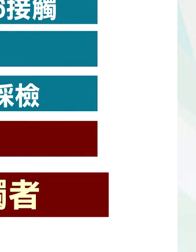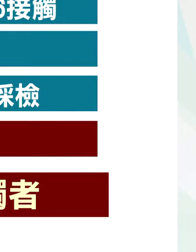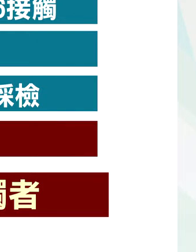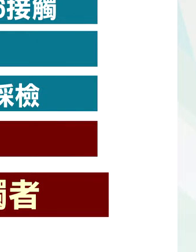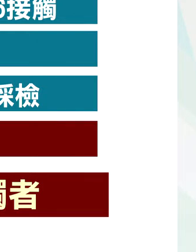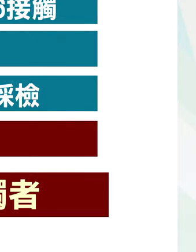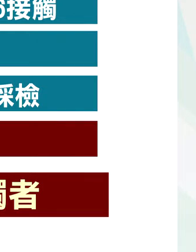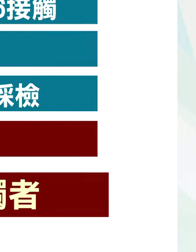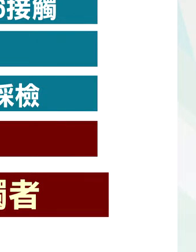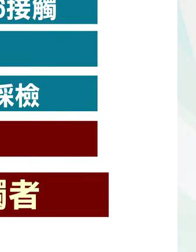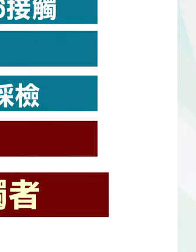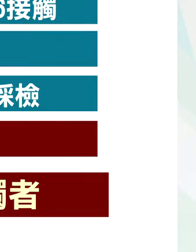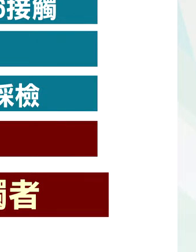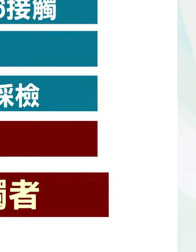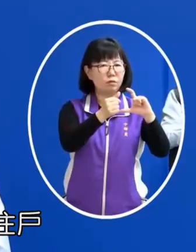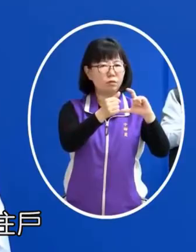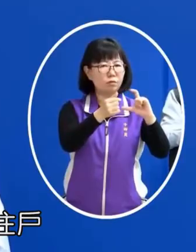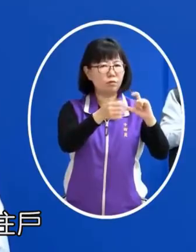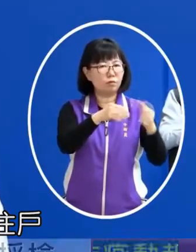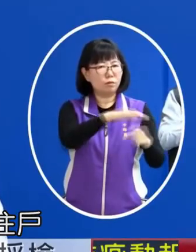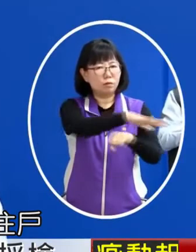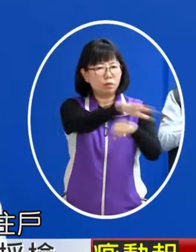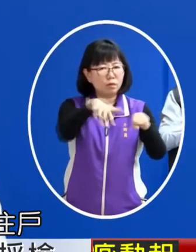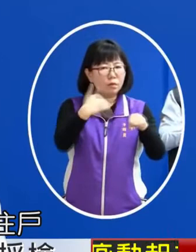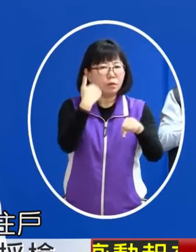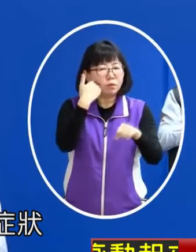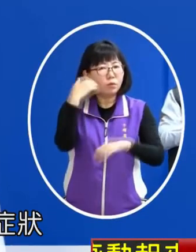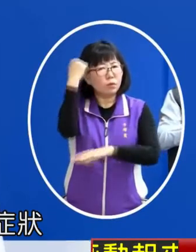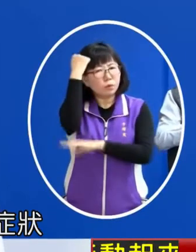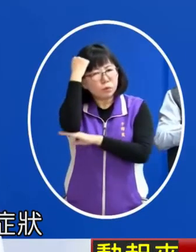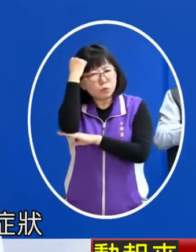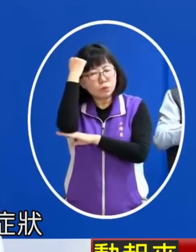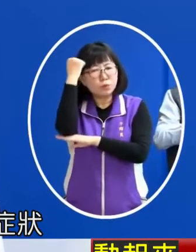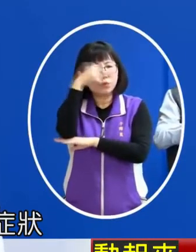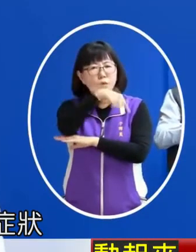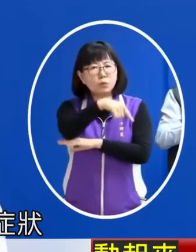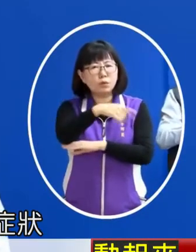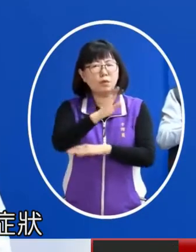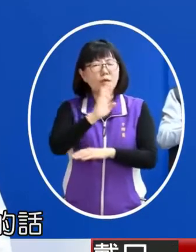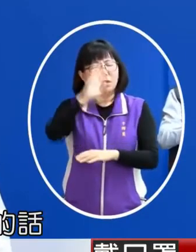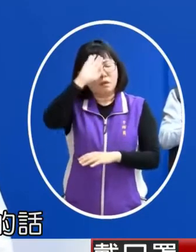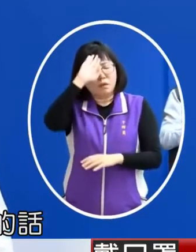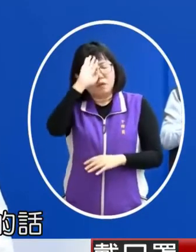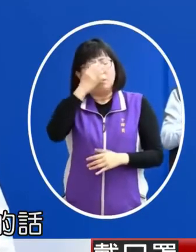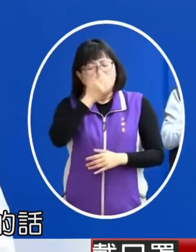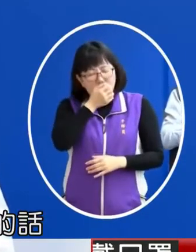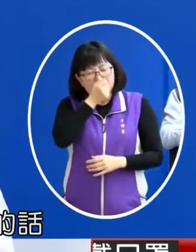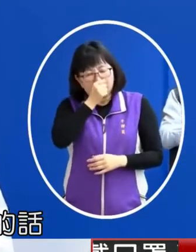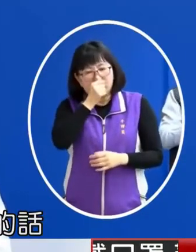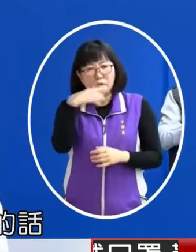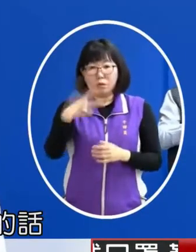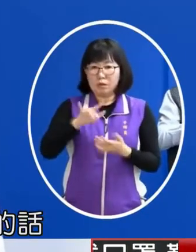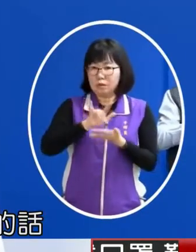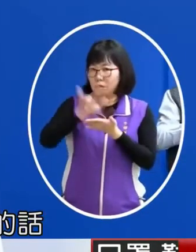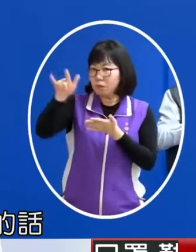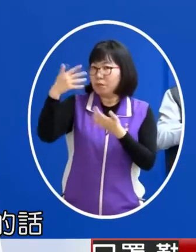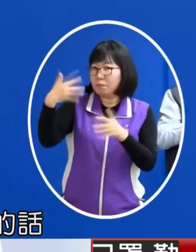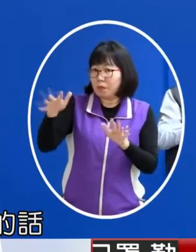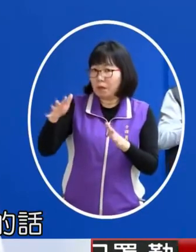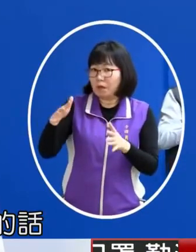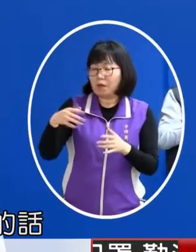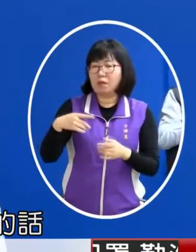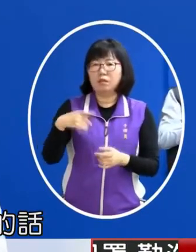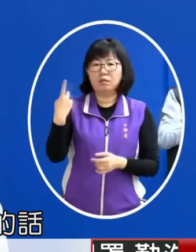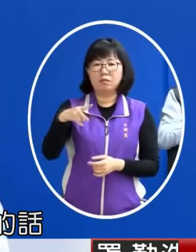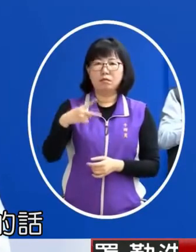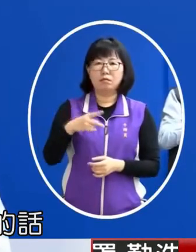触者，将进一步实施裁检。 就是说如果有住户，他们有这个症状啊，或者有出国史的话，那我